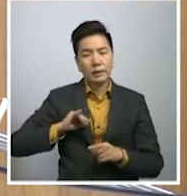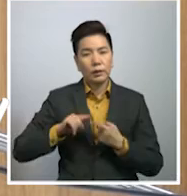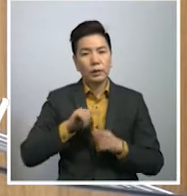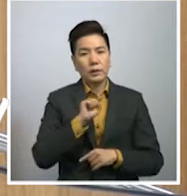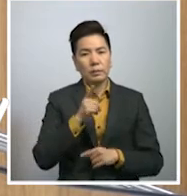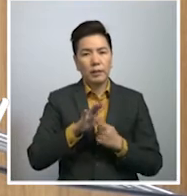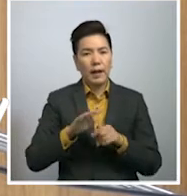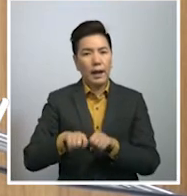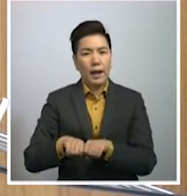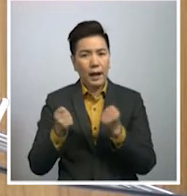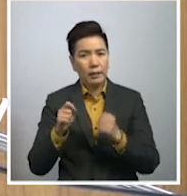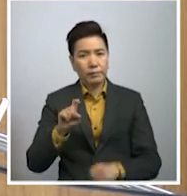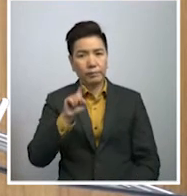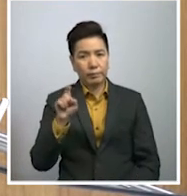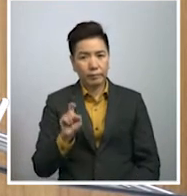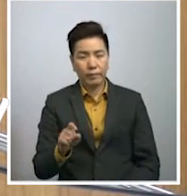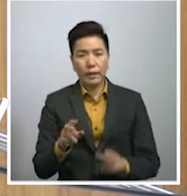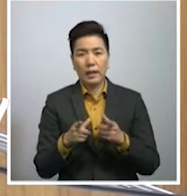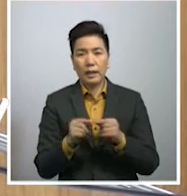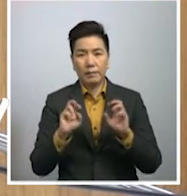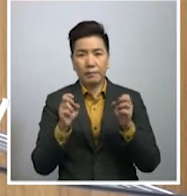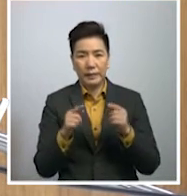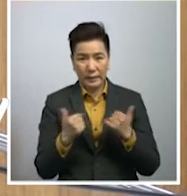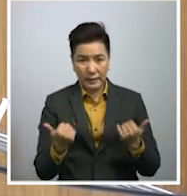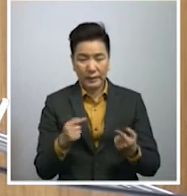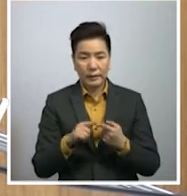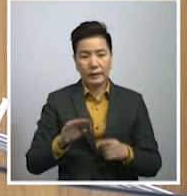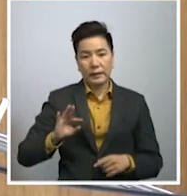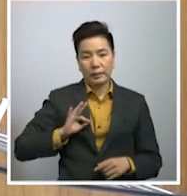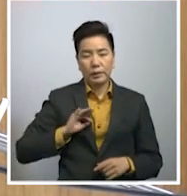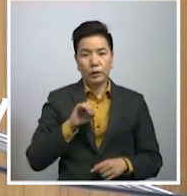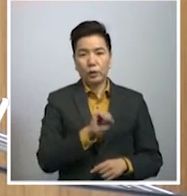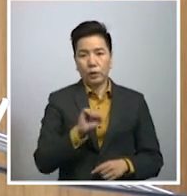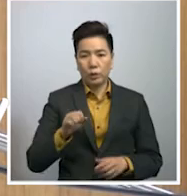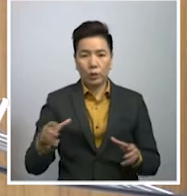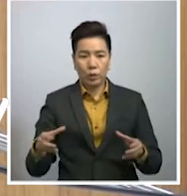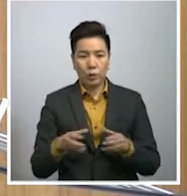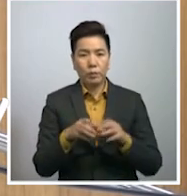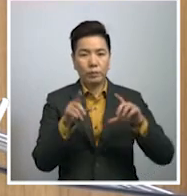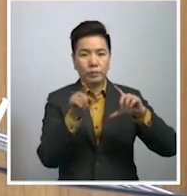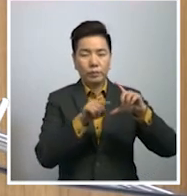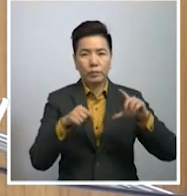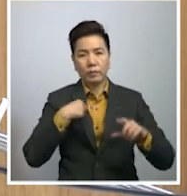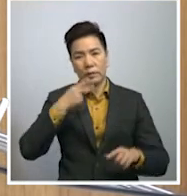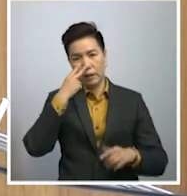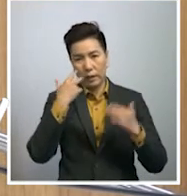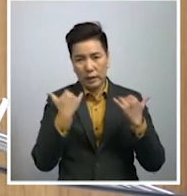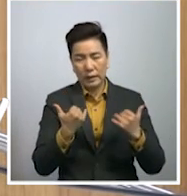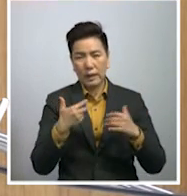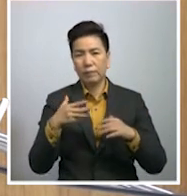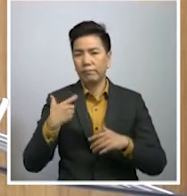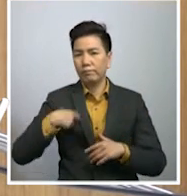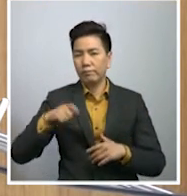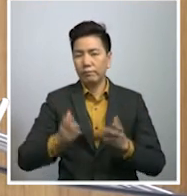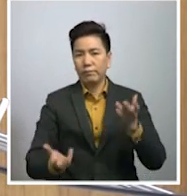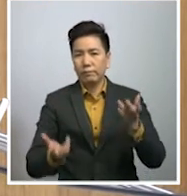ชิกสภาผู้แทนราษฎรซึ่งจากประเด็นดังกล่าวจึงทำให้ทางสมาชิกสภาผู้แทนราษฎรพรรคก้าวไกลมองว่าปัจจุบันกระบวนการยุติ